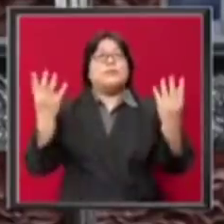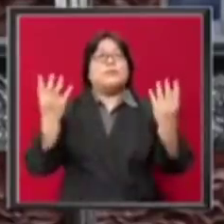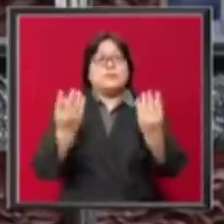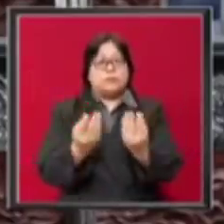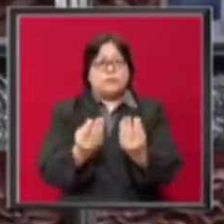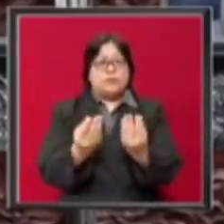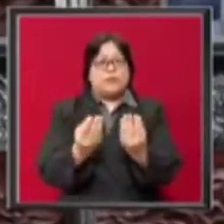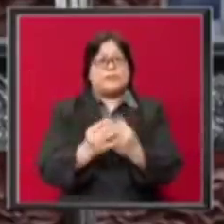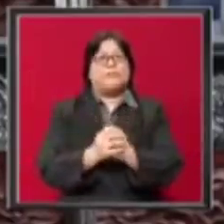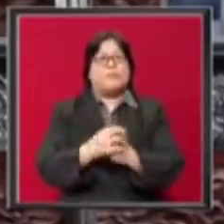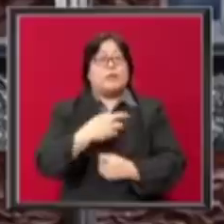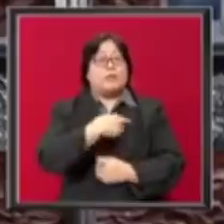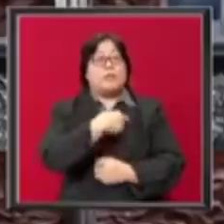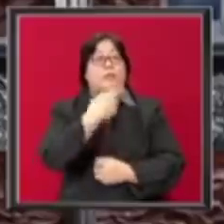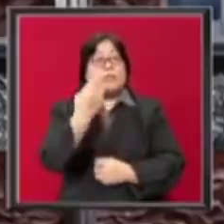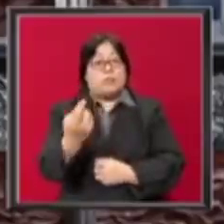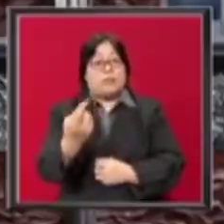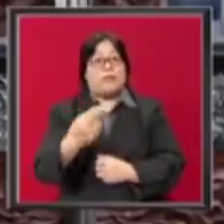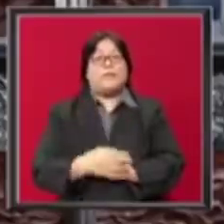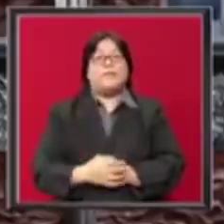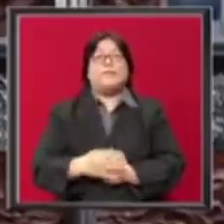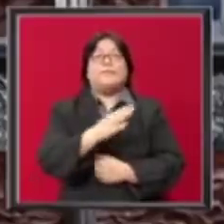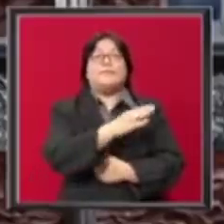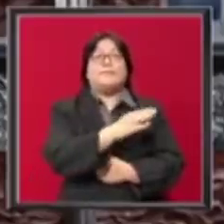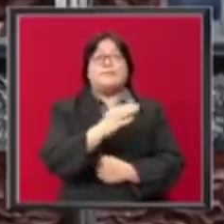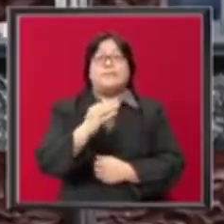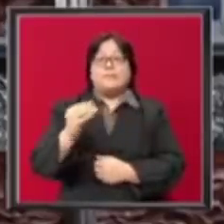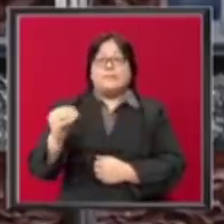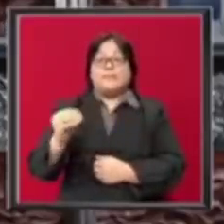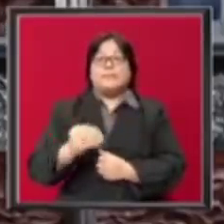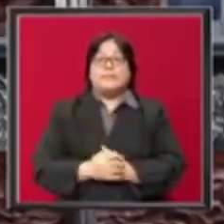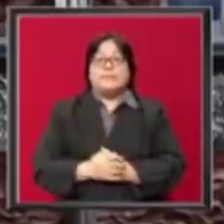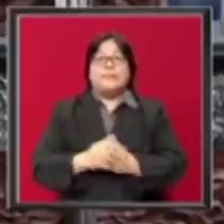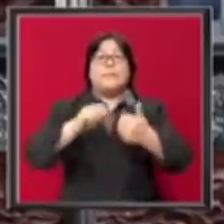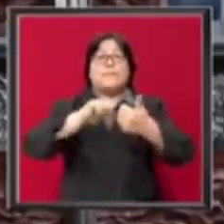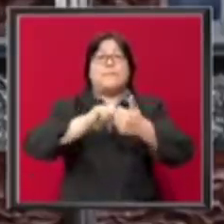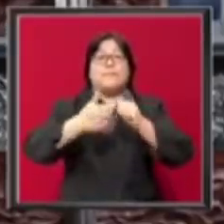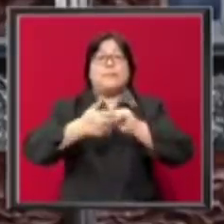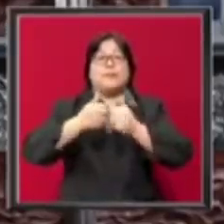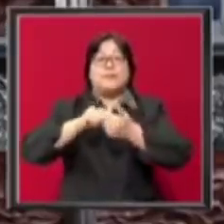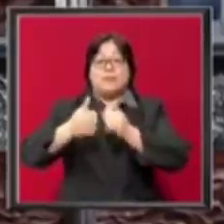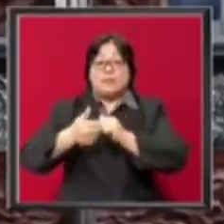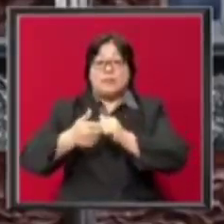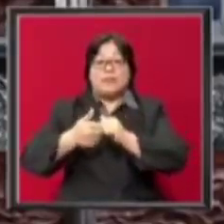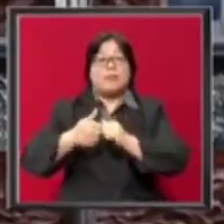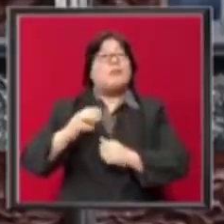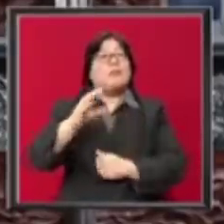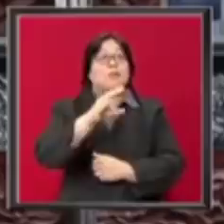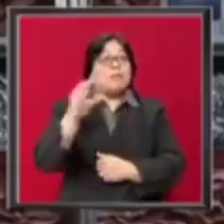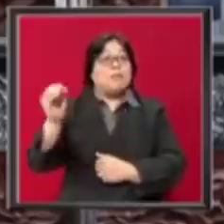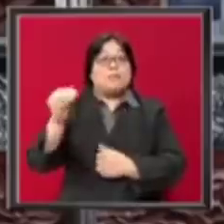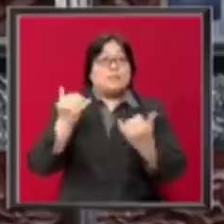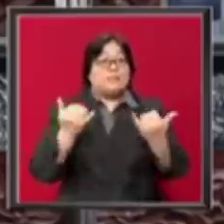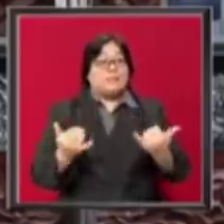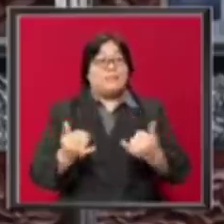pengucupan, kerugian dan juga permasalahan dihadapi oleh syarikat-syarikat.